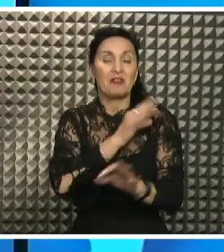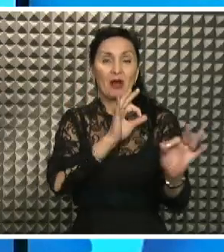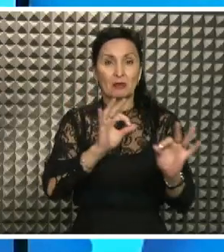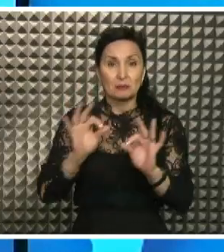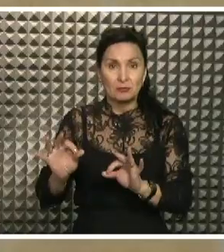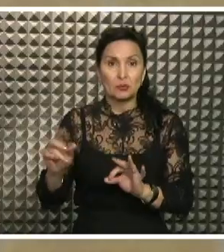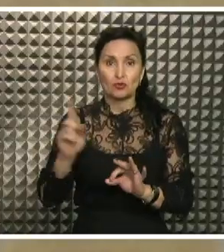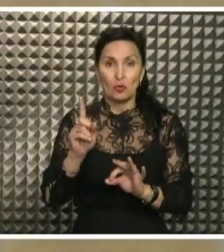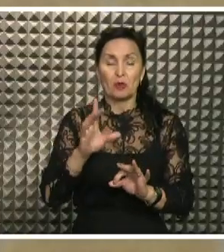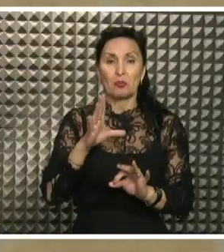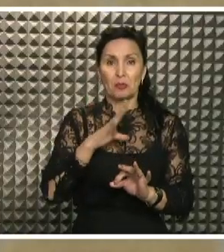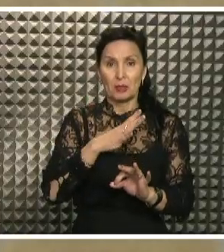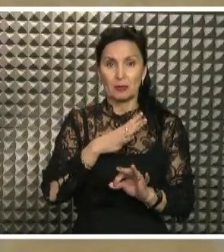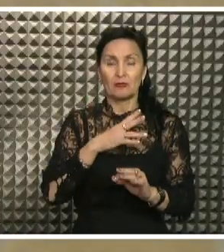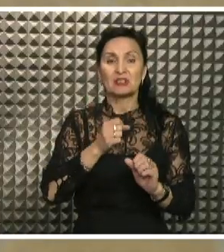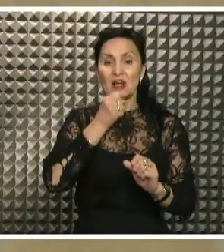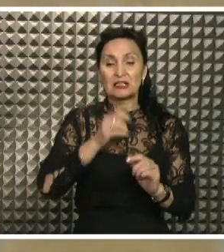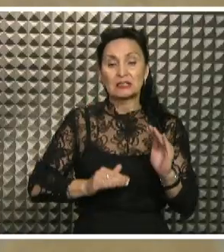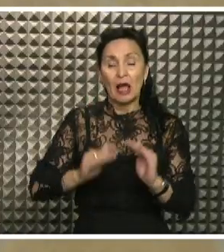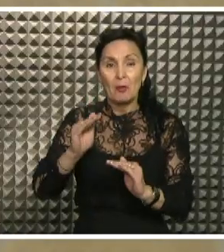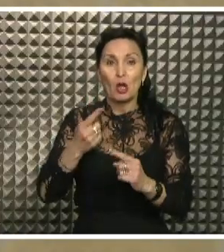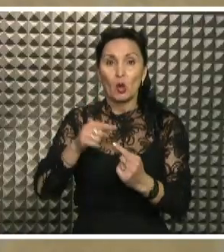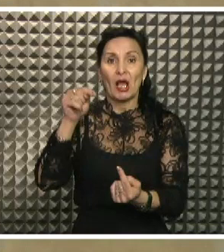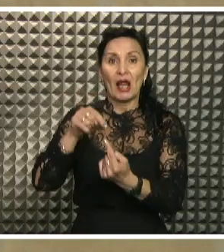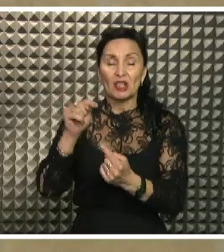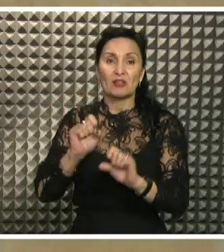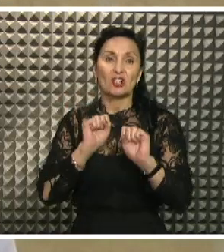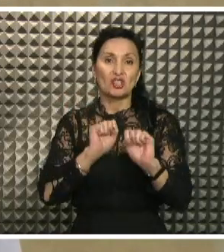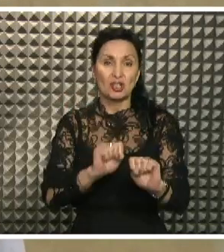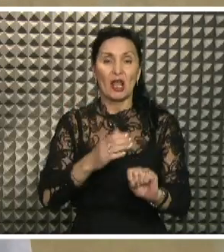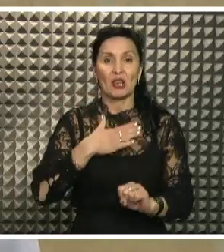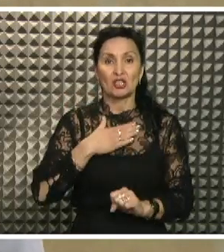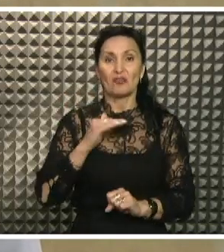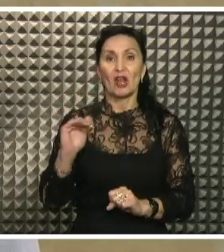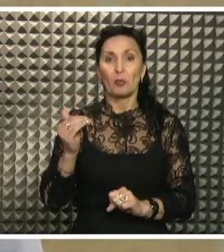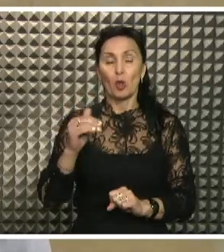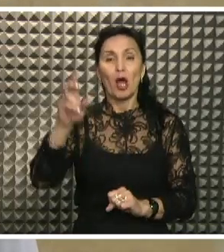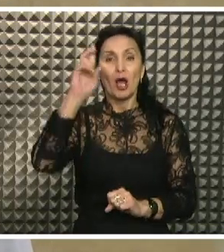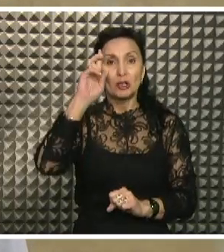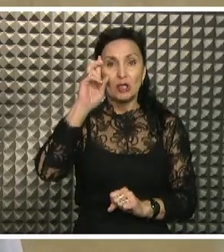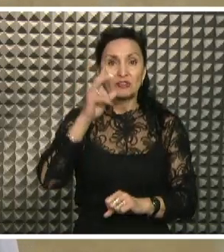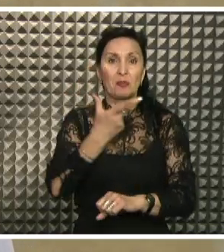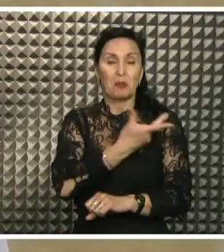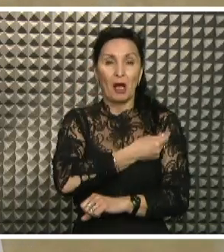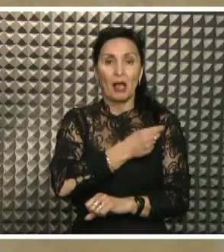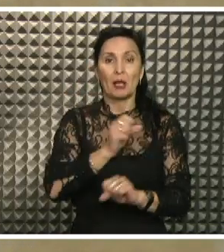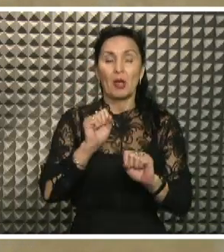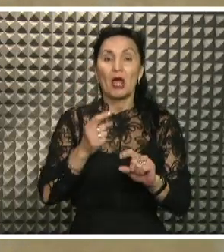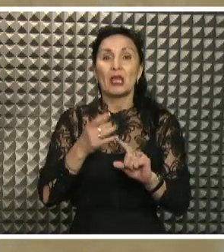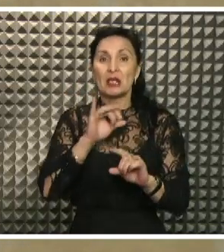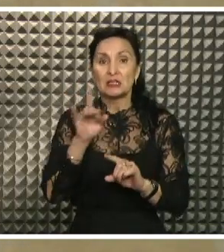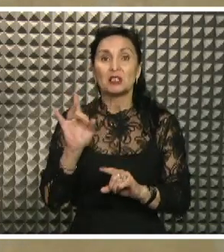максимально быть приближенным к декретированным возрастам, которые гарантированно защищают вашего ребенка государство теми препаратами, которые есть.